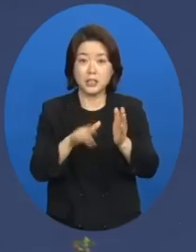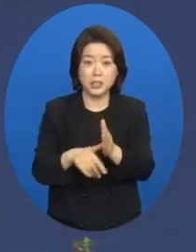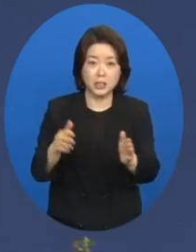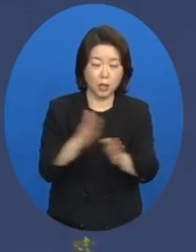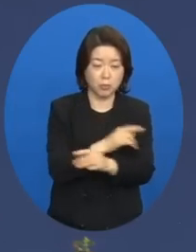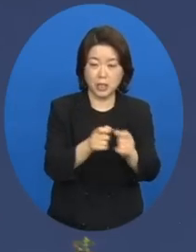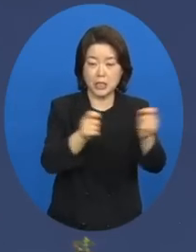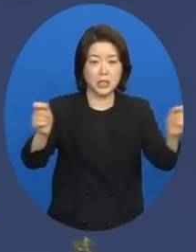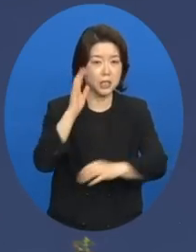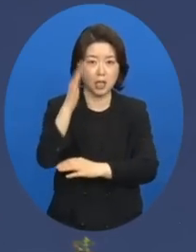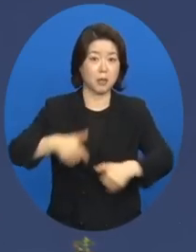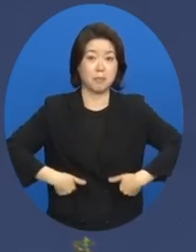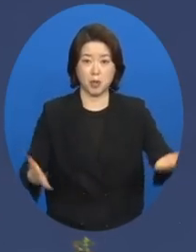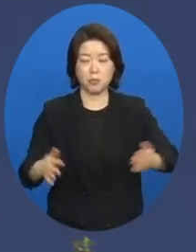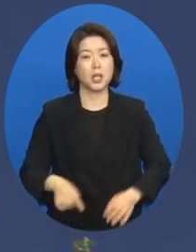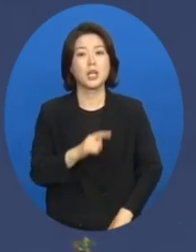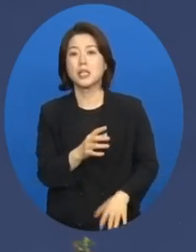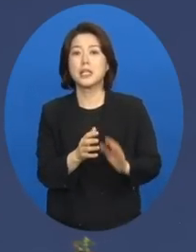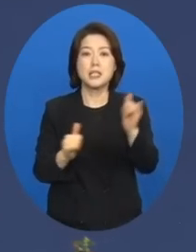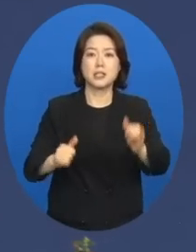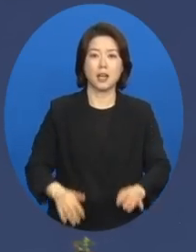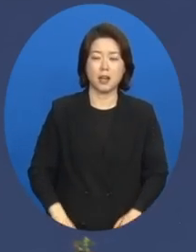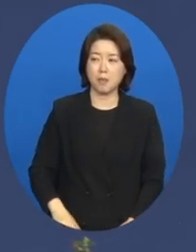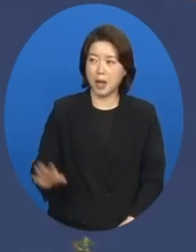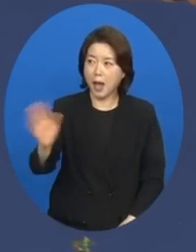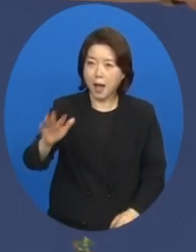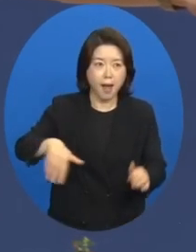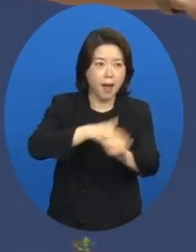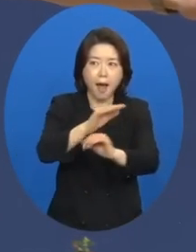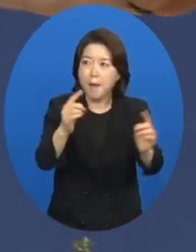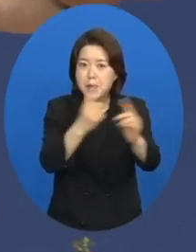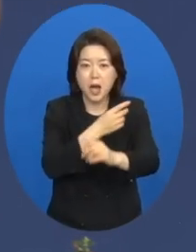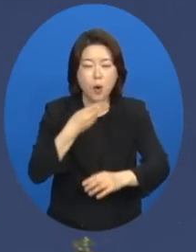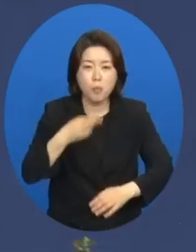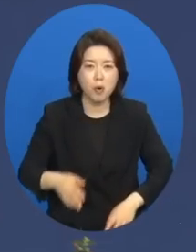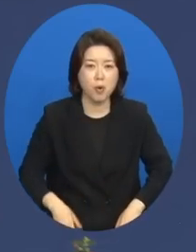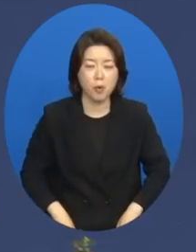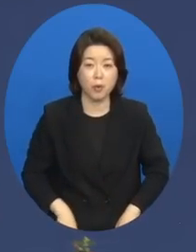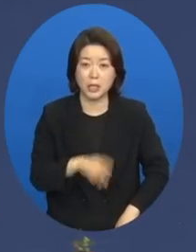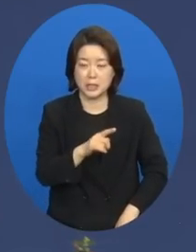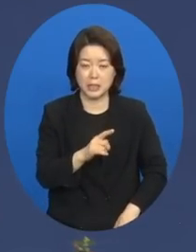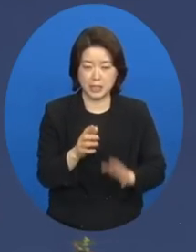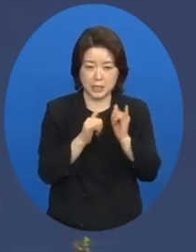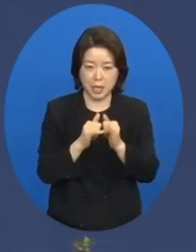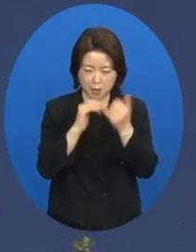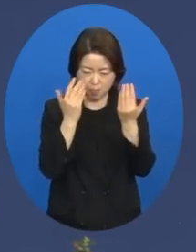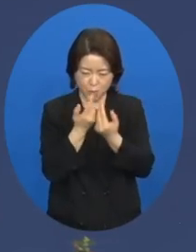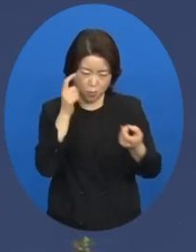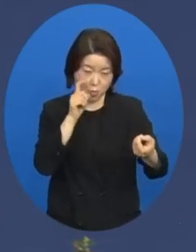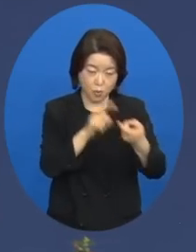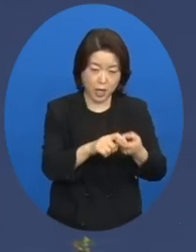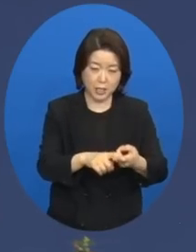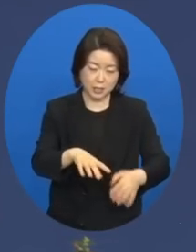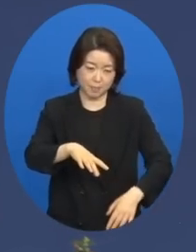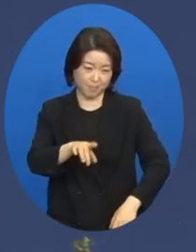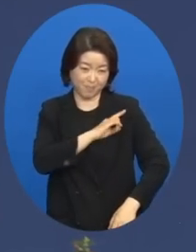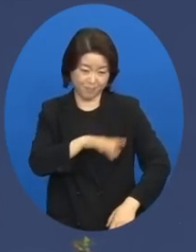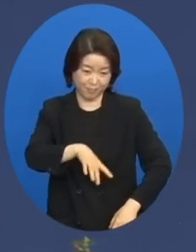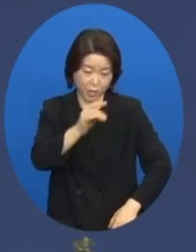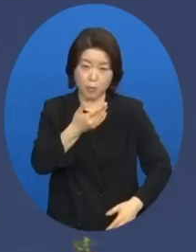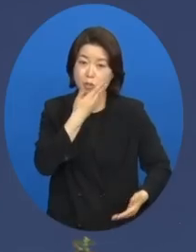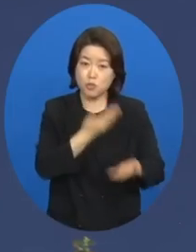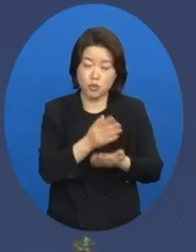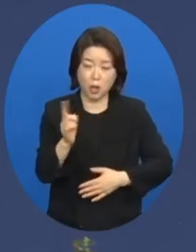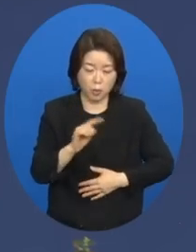긴 얘기할 것도 없어요. 이 사람은 아무것도 상황은 바뀐 게 없는데 이 사람의 모든 관심, 우선순위 그리고